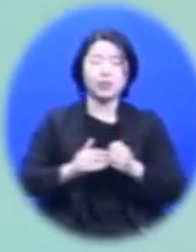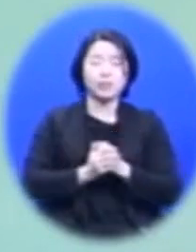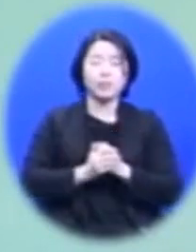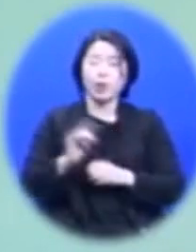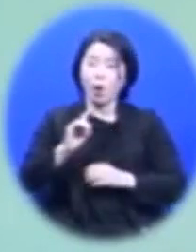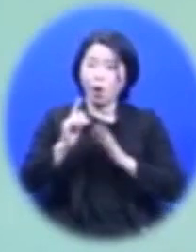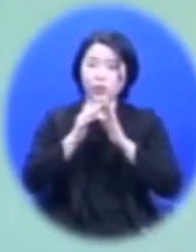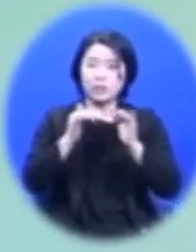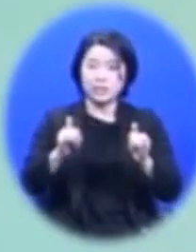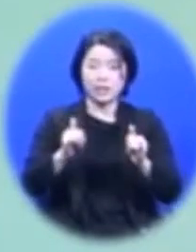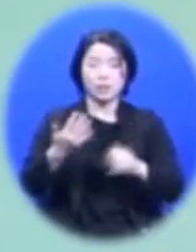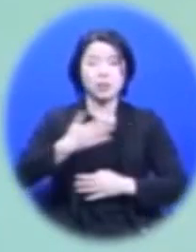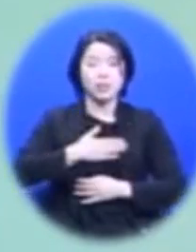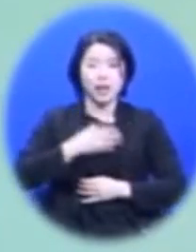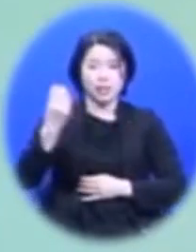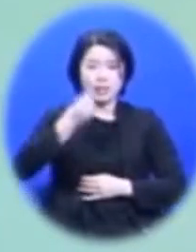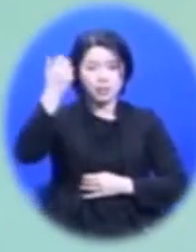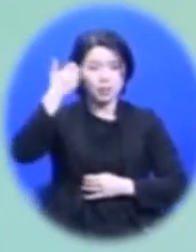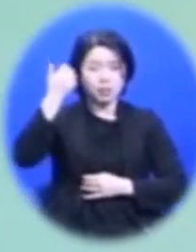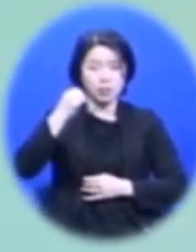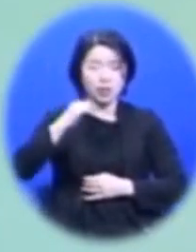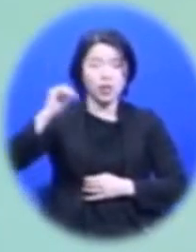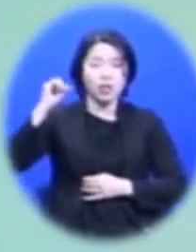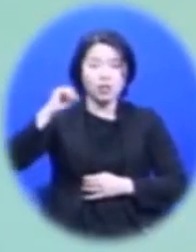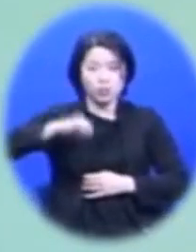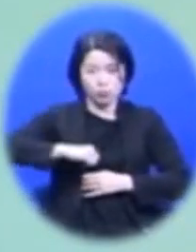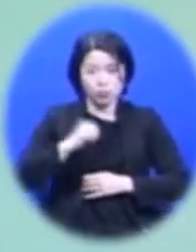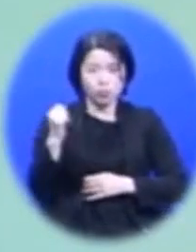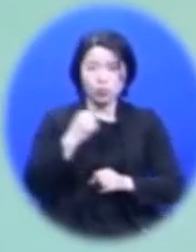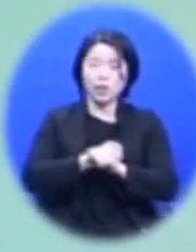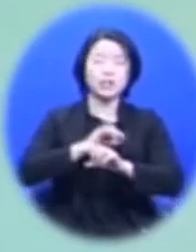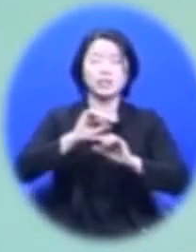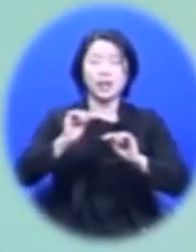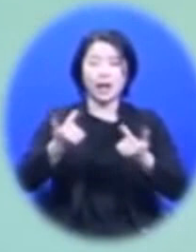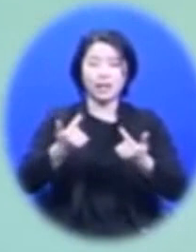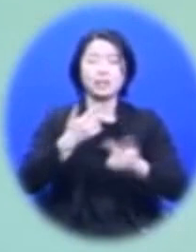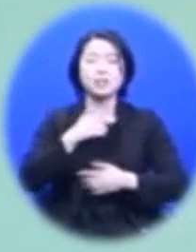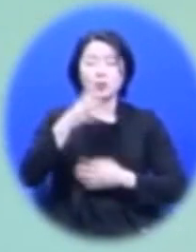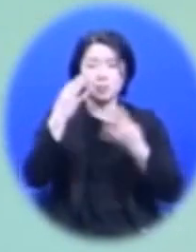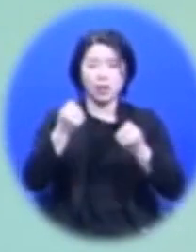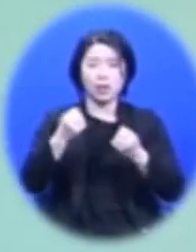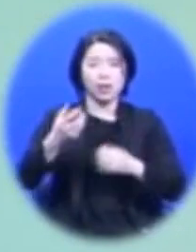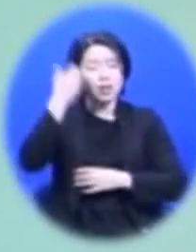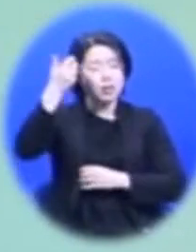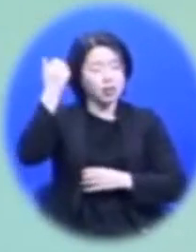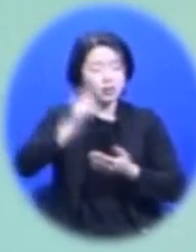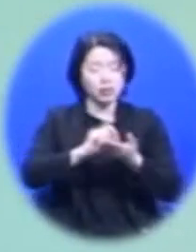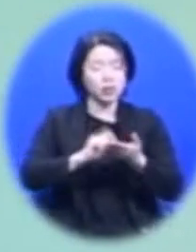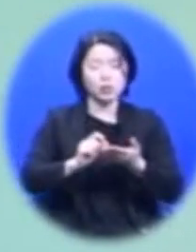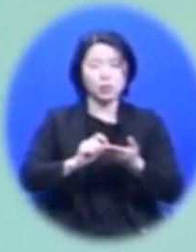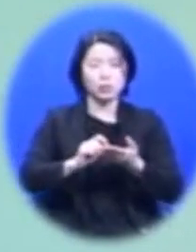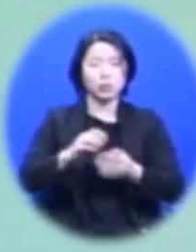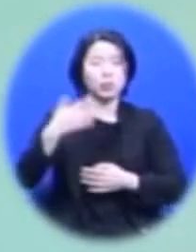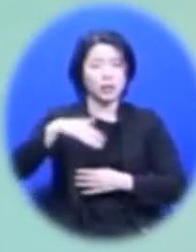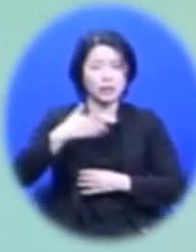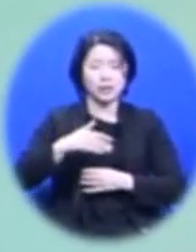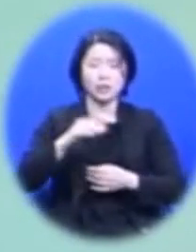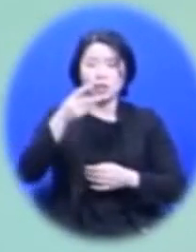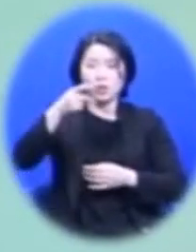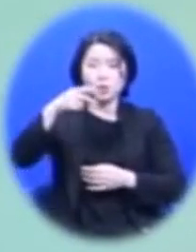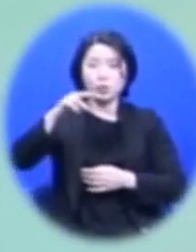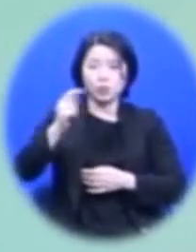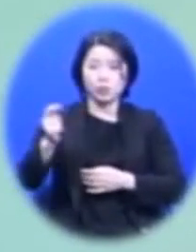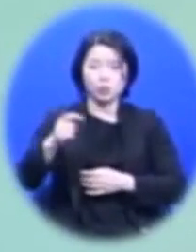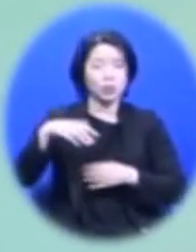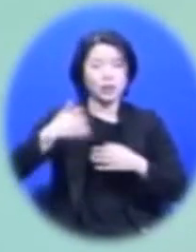어떤 사람은 나는 성령님에게 순종 안 한 적이 많은데 영성일기 쓰라고 해도 안 했고 큐티도 안 했고 전도도